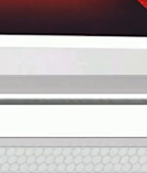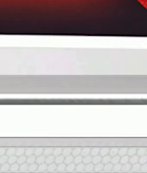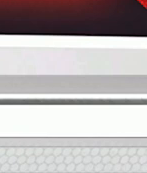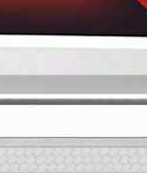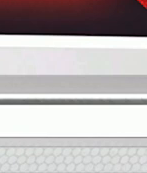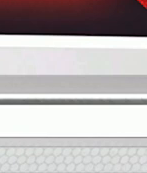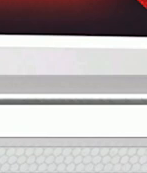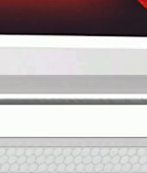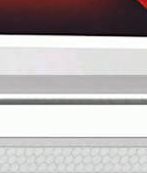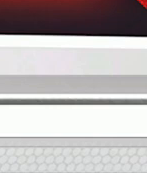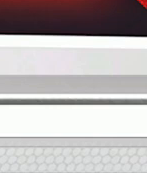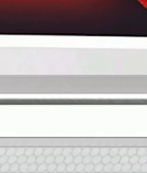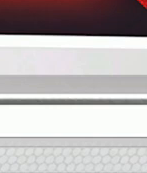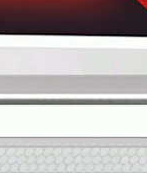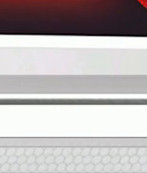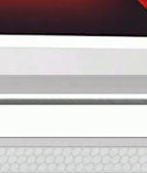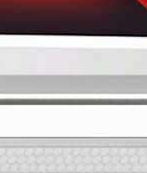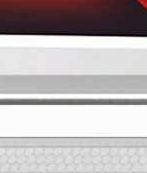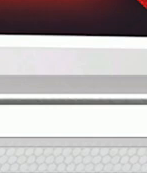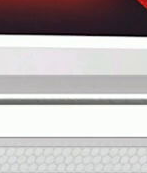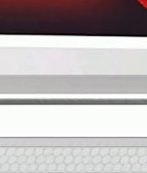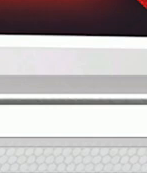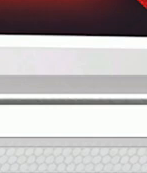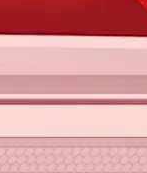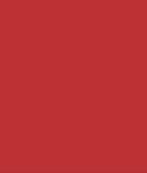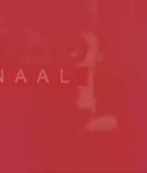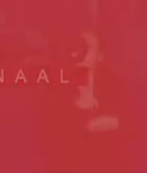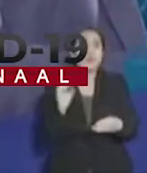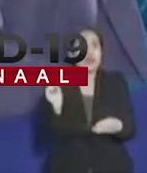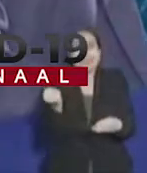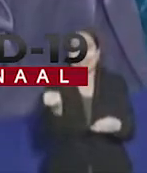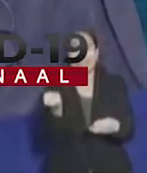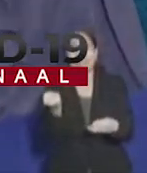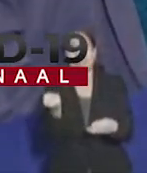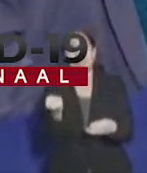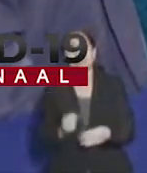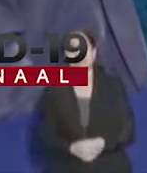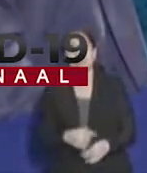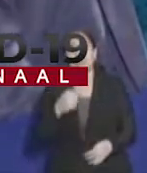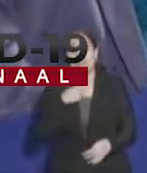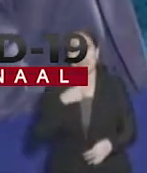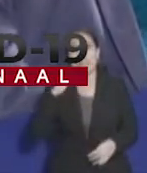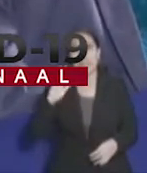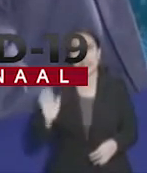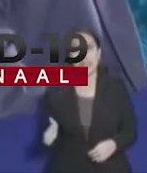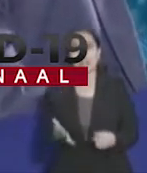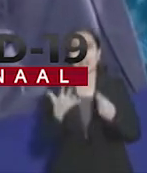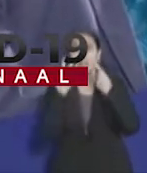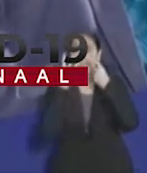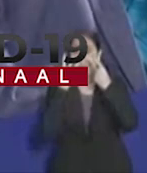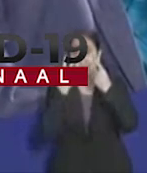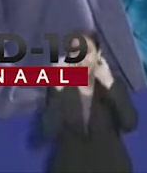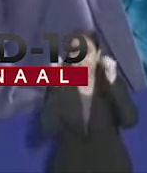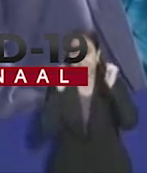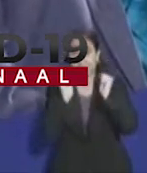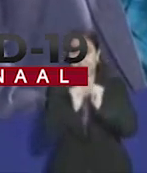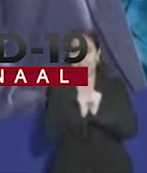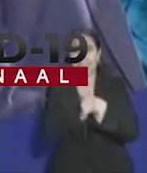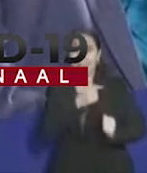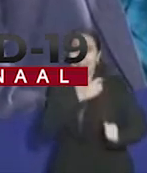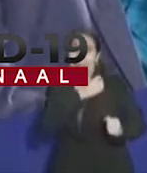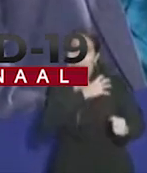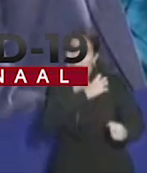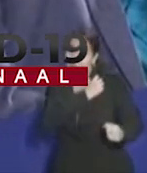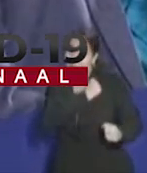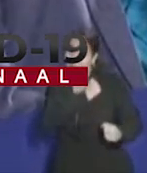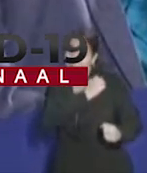is er een schaarste aan intensive care bedden en personeel. Ik doe al 15 jaar de hartoperaties in hart- en